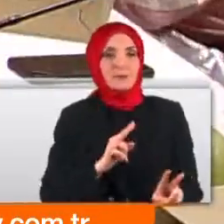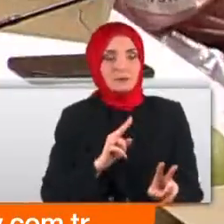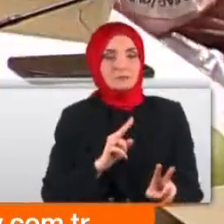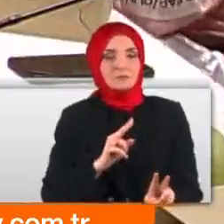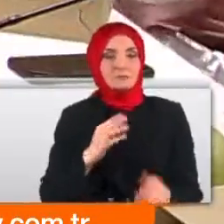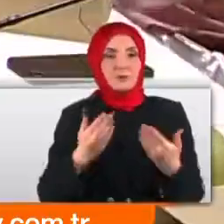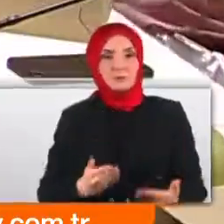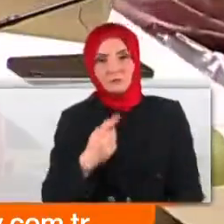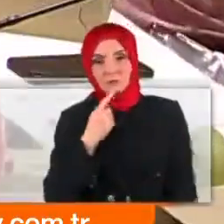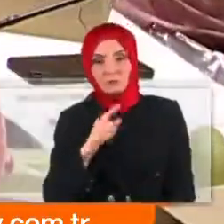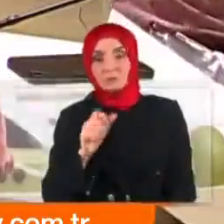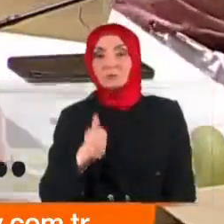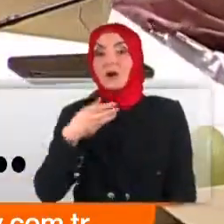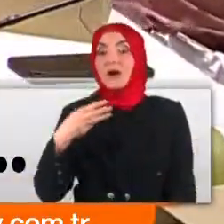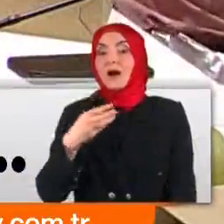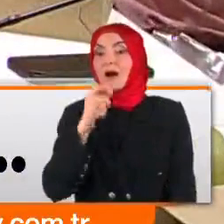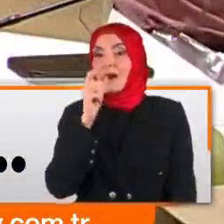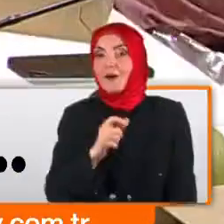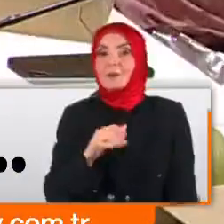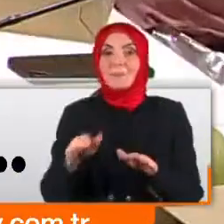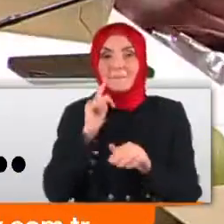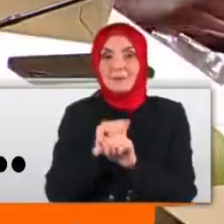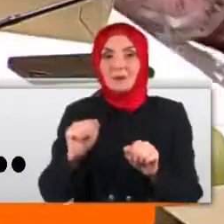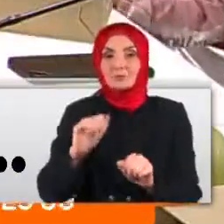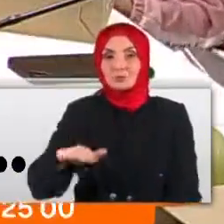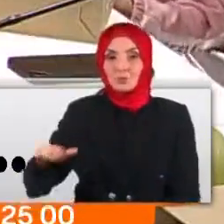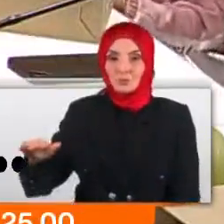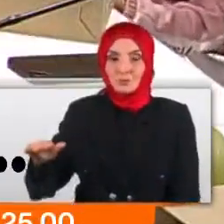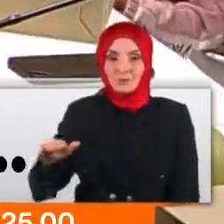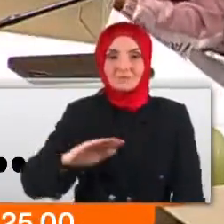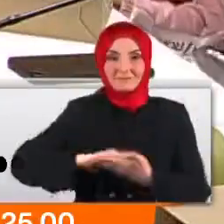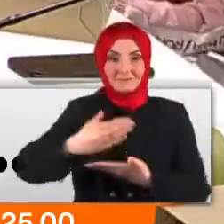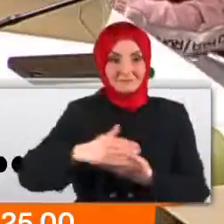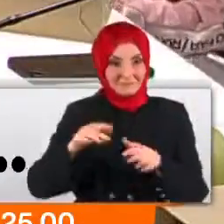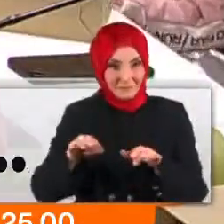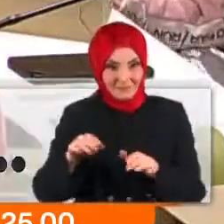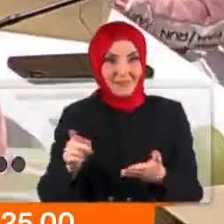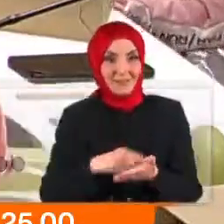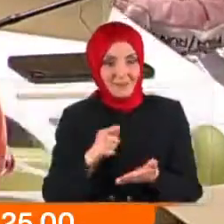Cumhurbaşkanı Erdoğan depremzede çocuklara dizüstü bilgisayar, tablet ve saat hediye etti.